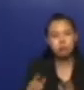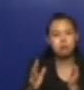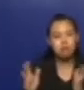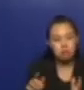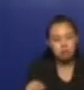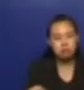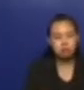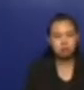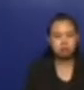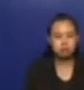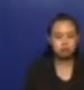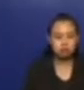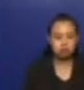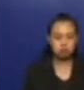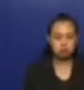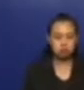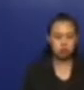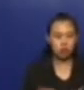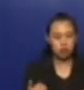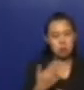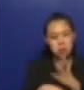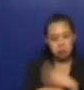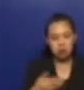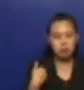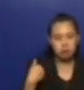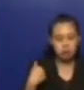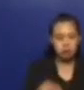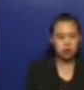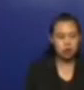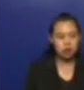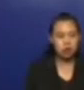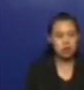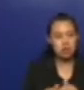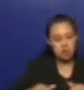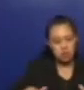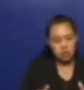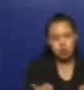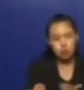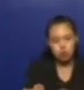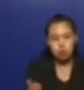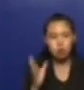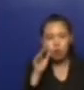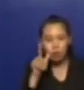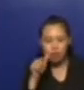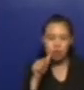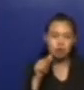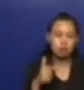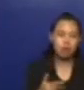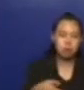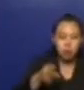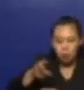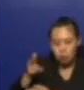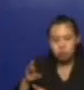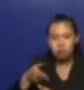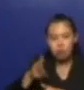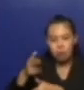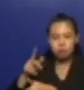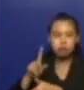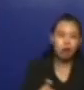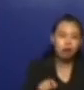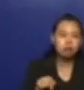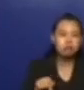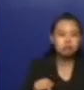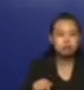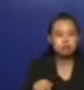อยู่ที่ตายลูกเล็กเด็กแดงอาภัพพ่ออาภัพแม่อันนี้เป็นเหตุ